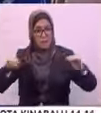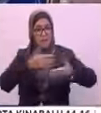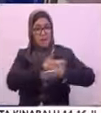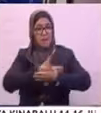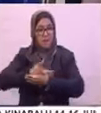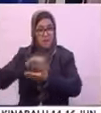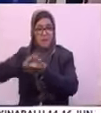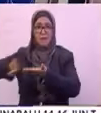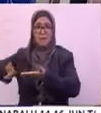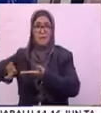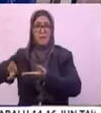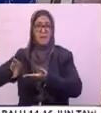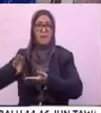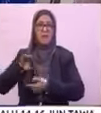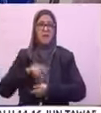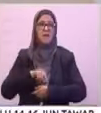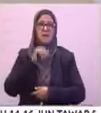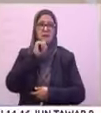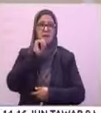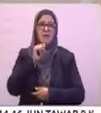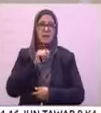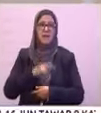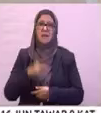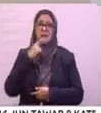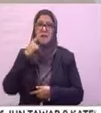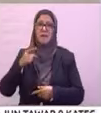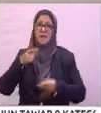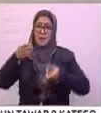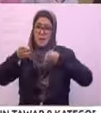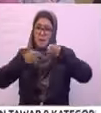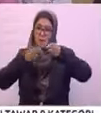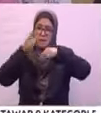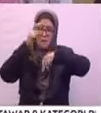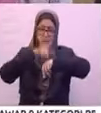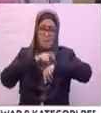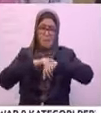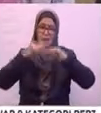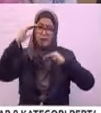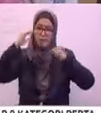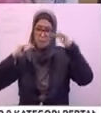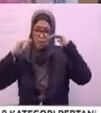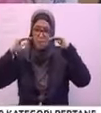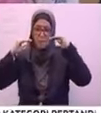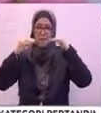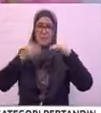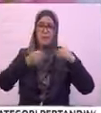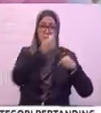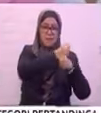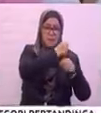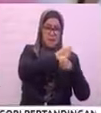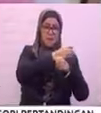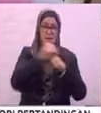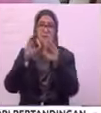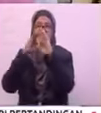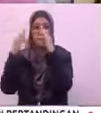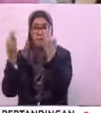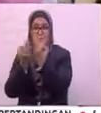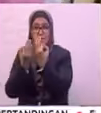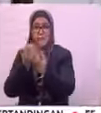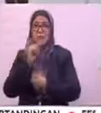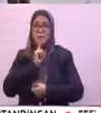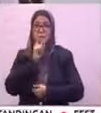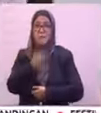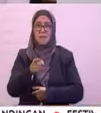Siti menekankan kepentingan pengurusan masa yang seimbang antara kerjaya dan juga keluarga. Hakikatnya, kunci utama